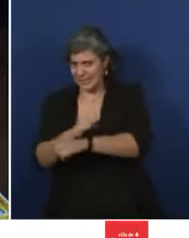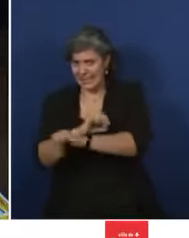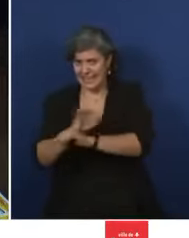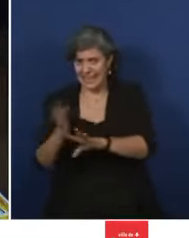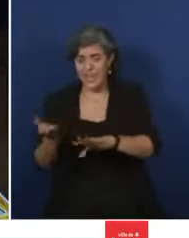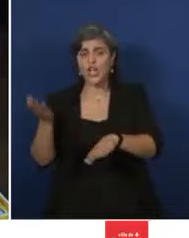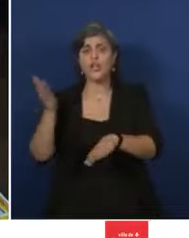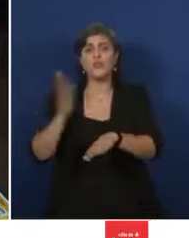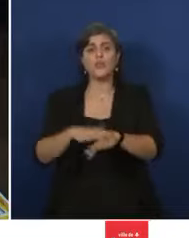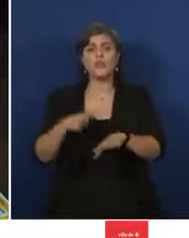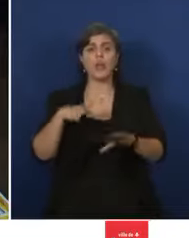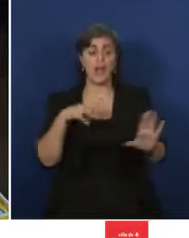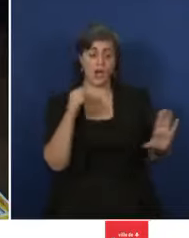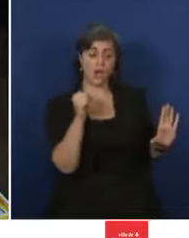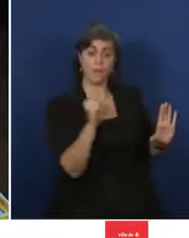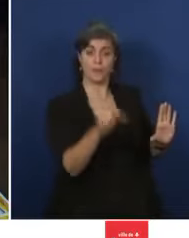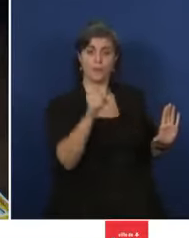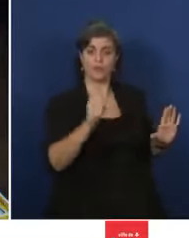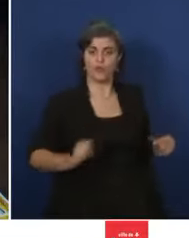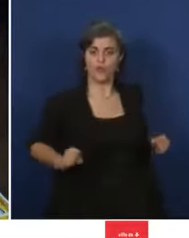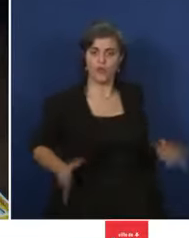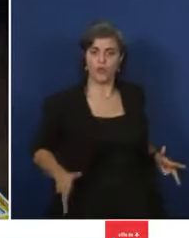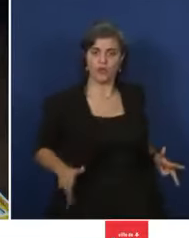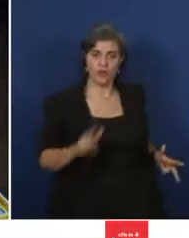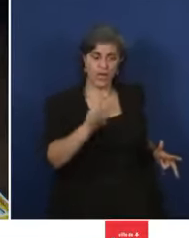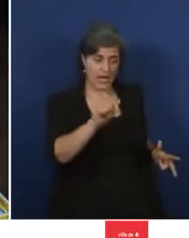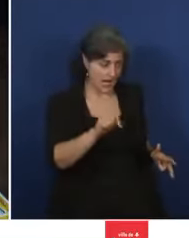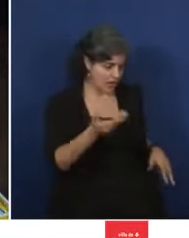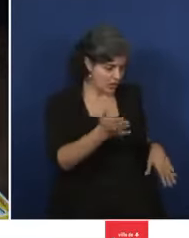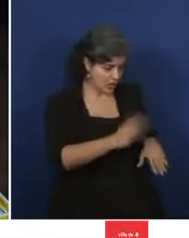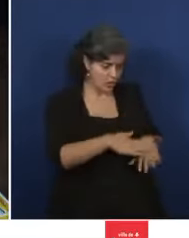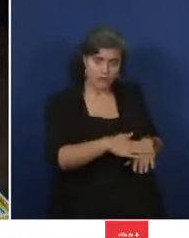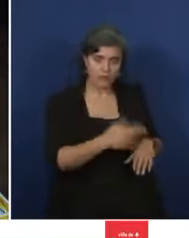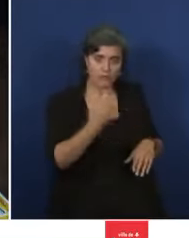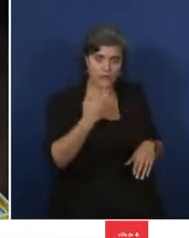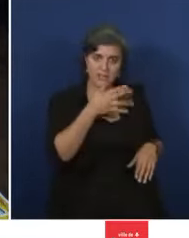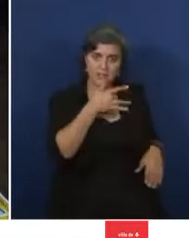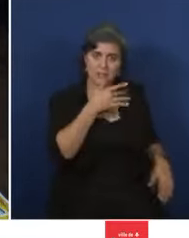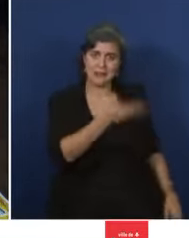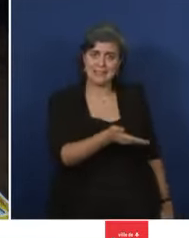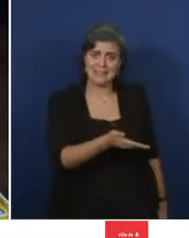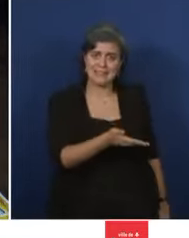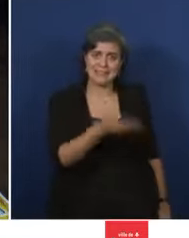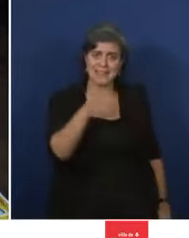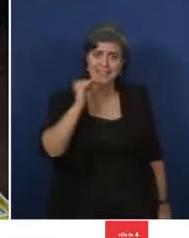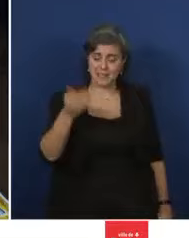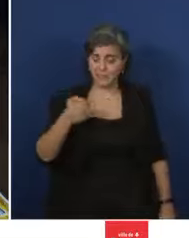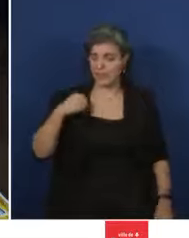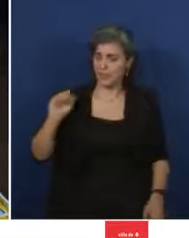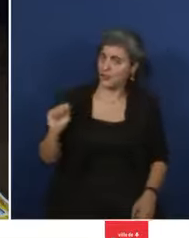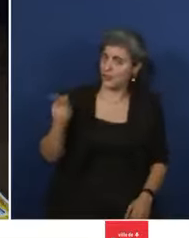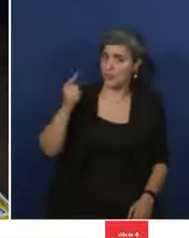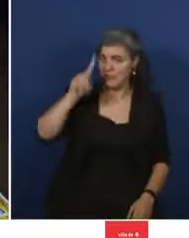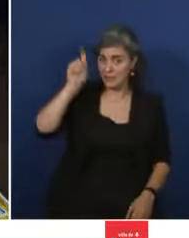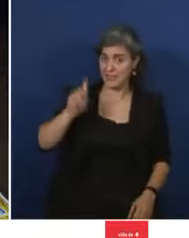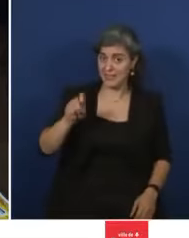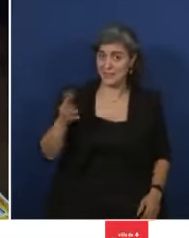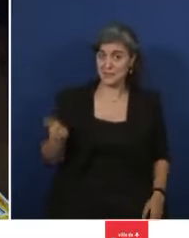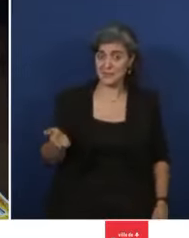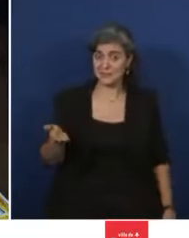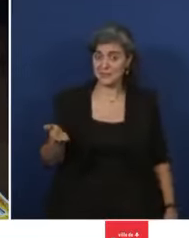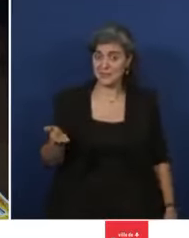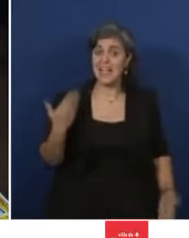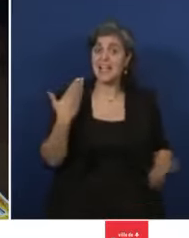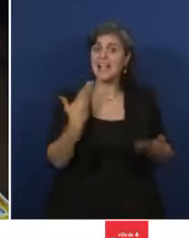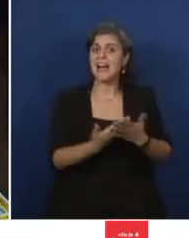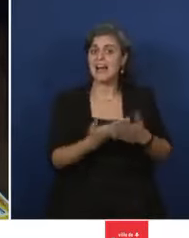d'un bouton fauteuil roulant parfaitement inutile sur les horodateurs. D'où notre seconde question. Mettre en place ce